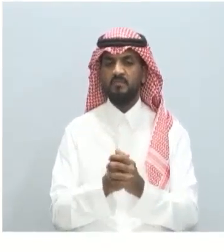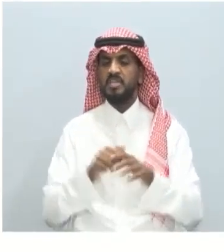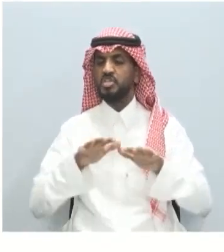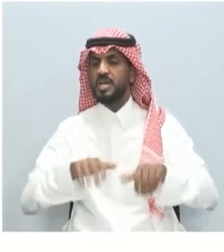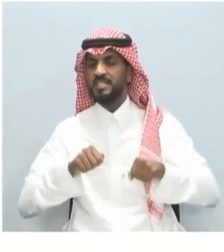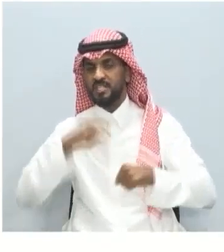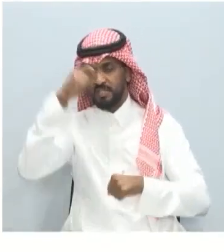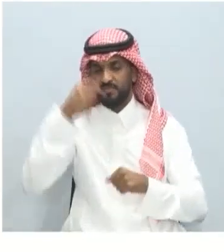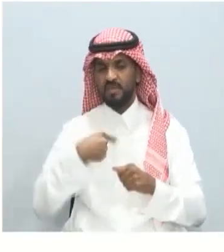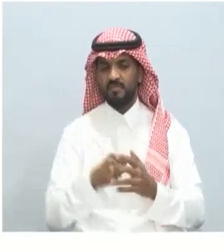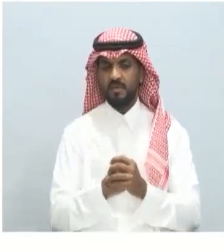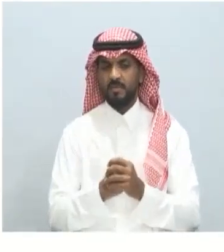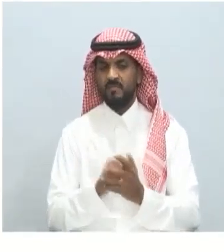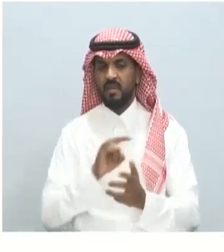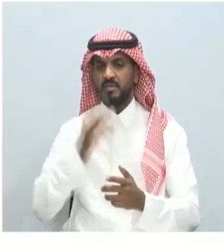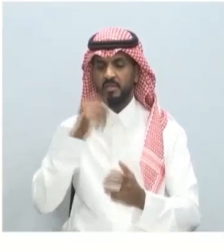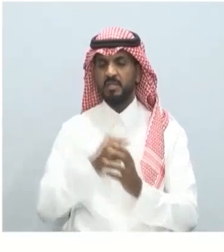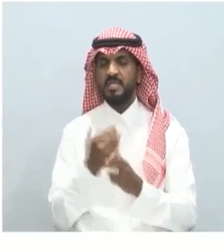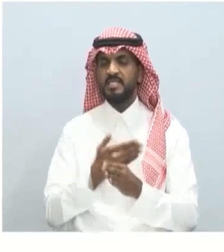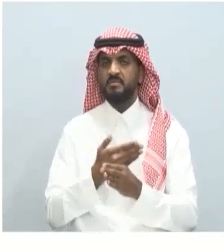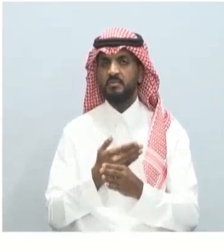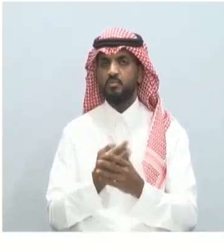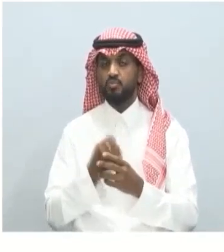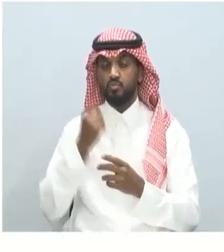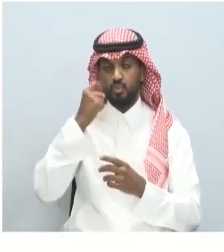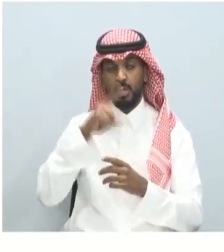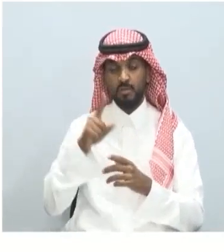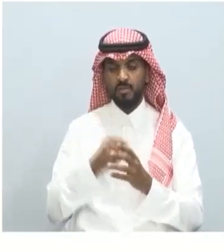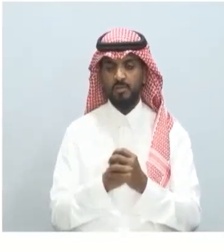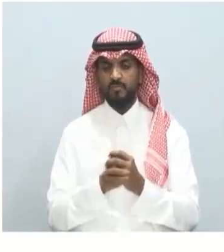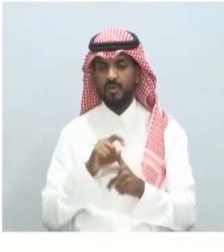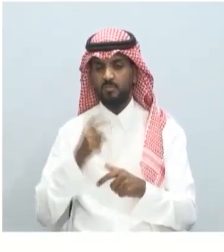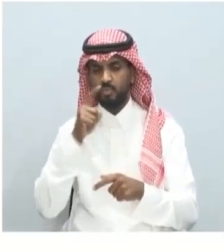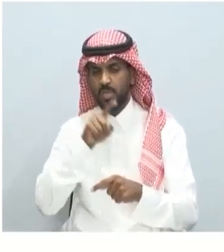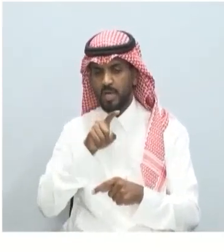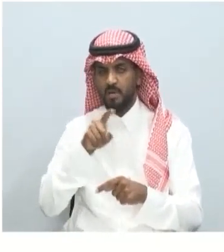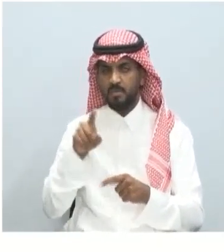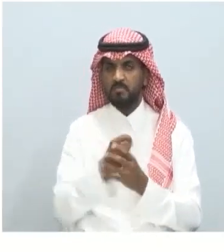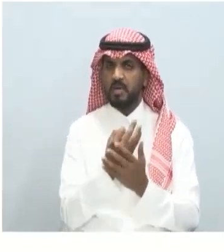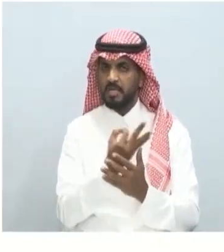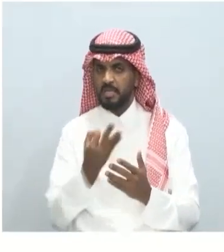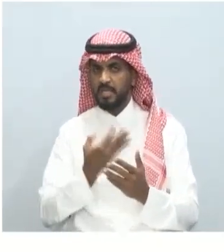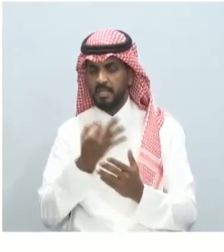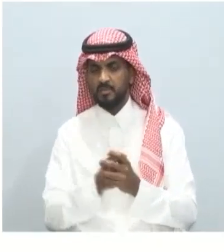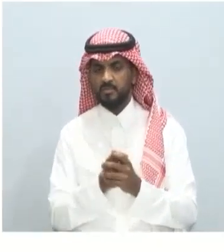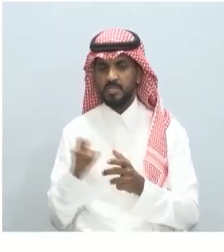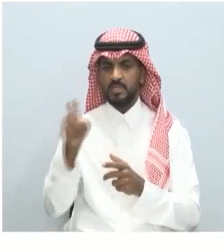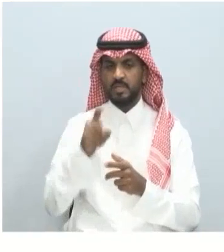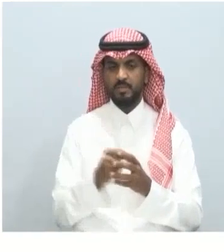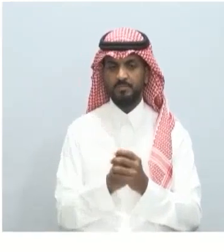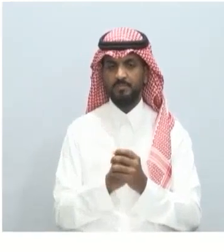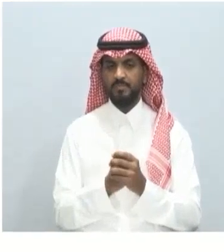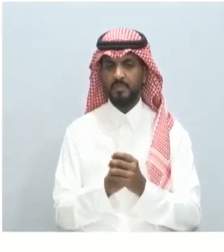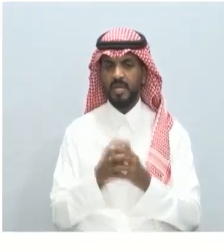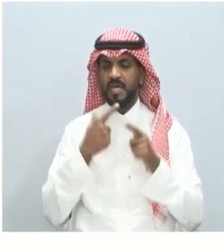الصيفيه اما انا فلا ادري لاي سبب ذهلت عنه فلم اتابع بقيه حديثه وحين سالني